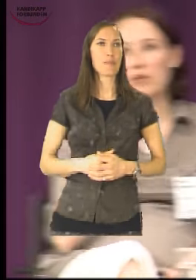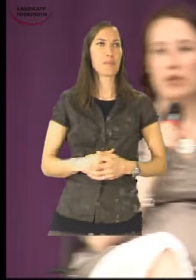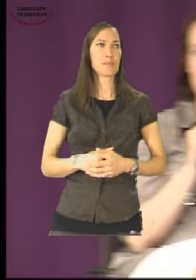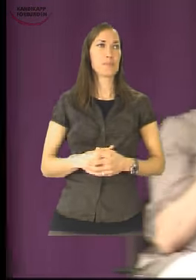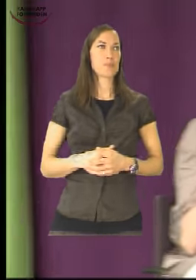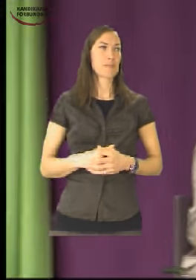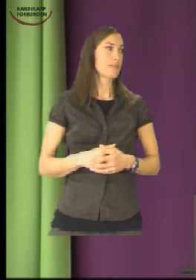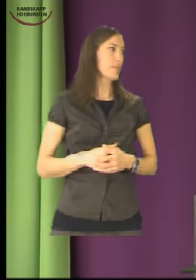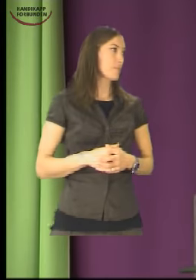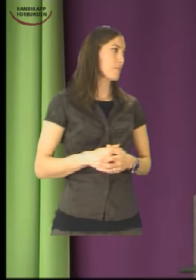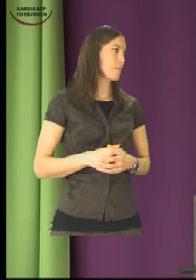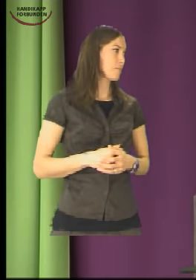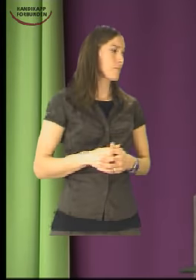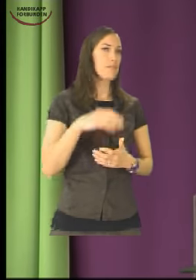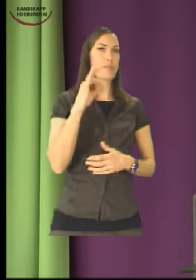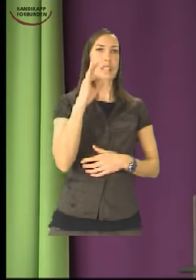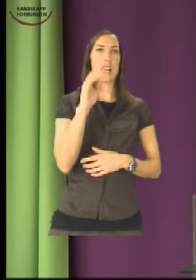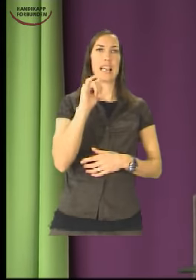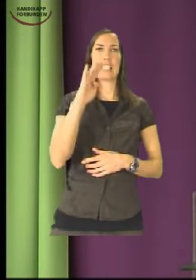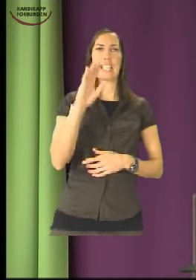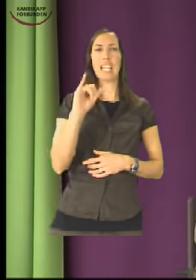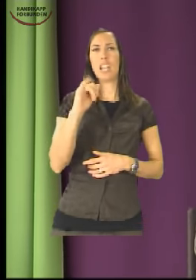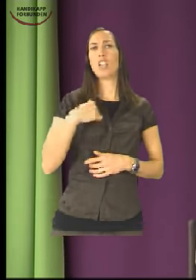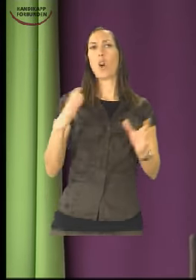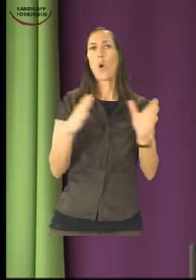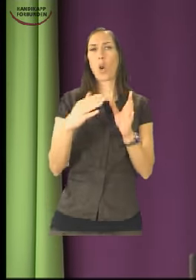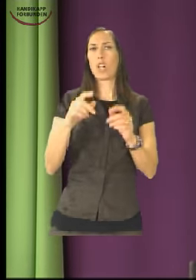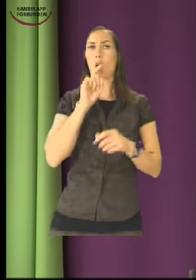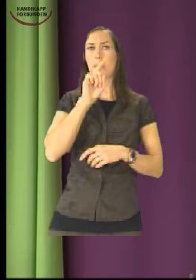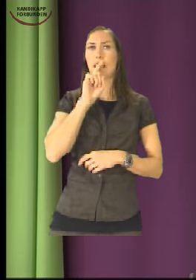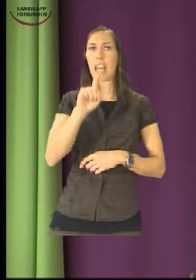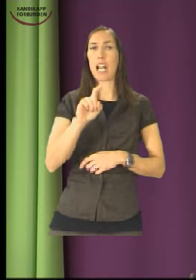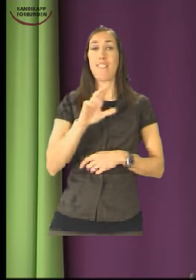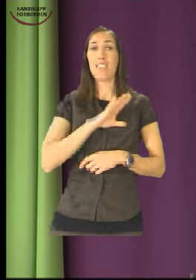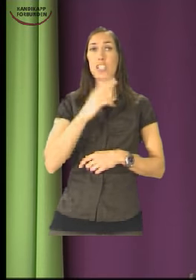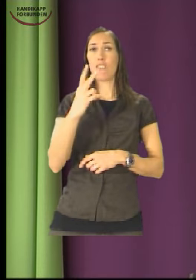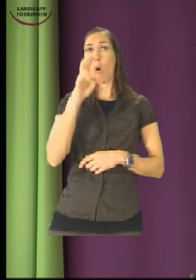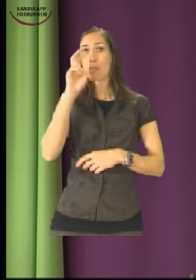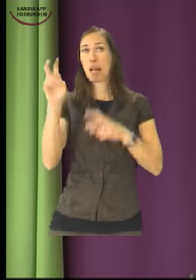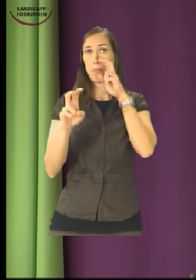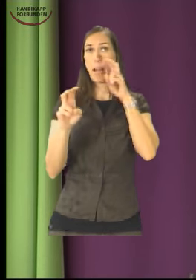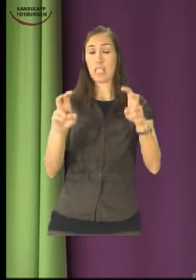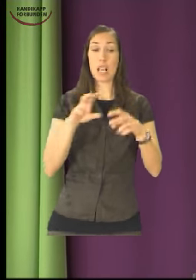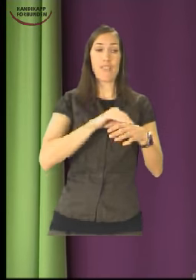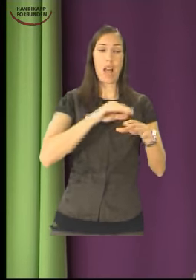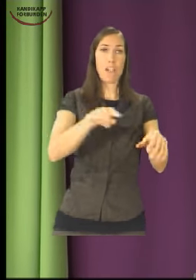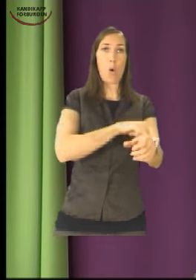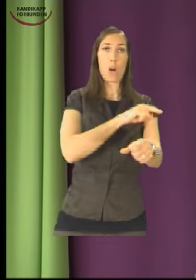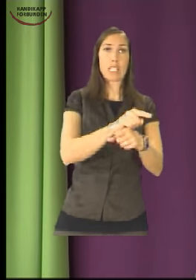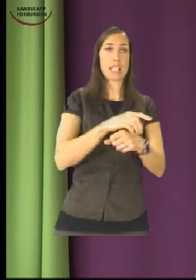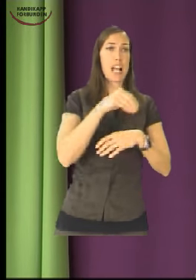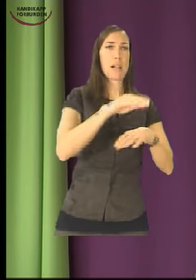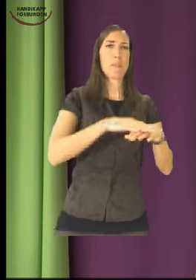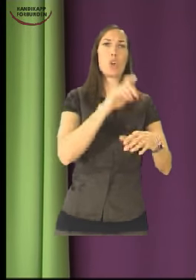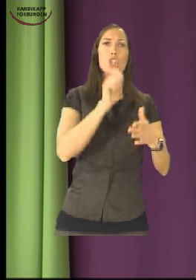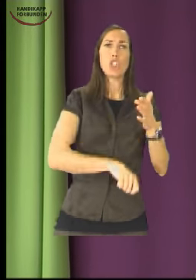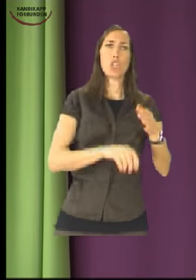kommentera. Alltså, det är två viktiga aspekter här. Dels så har Sverige jättelång tid satsat på dyr sjukhusvård jämfört med